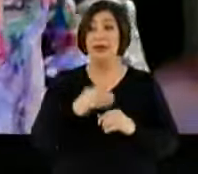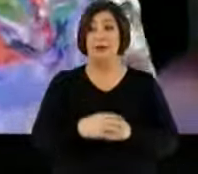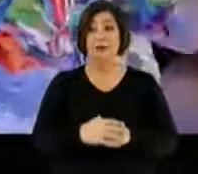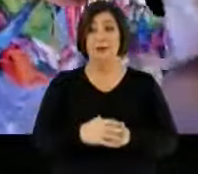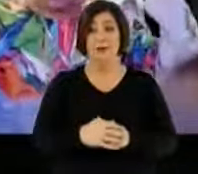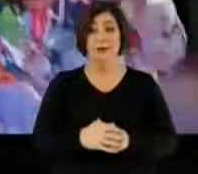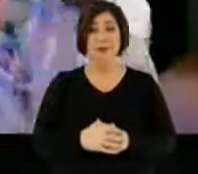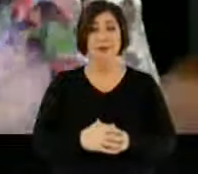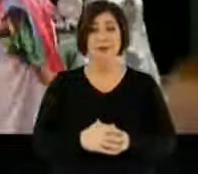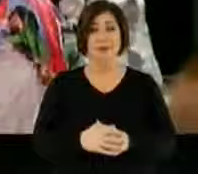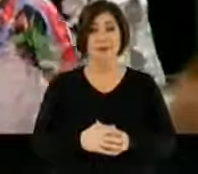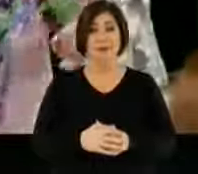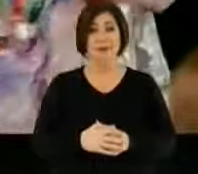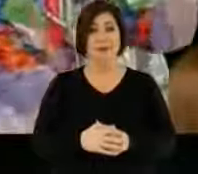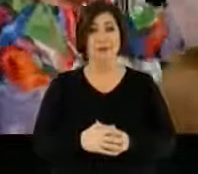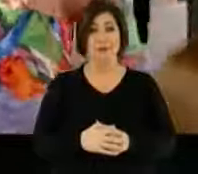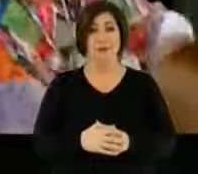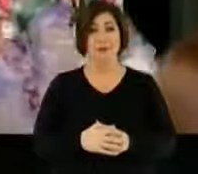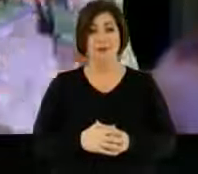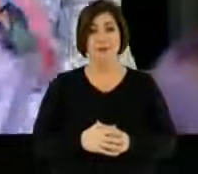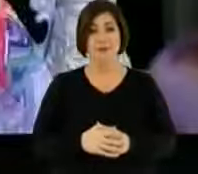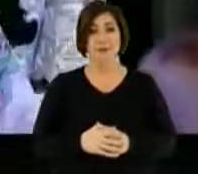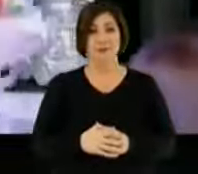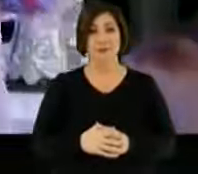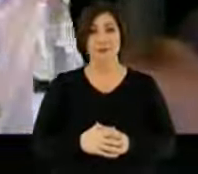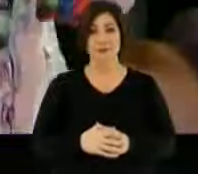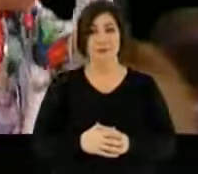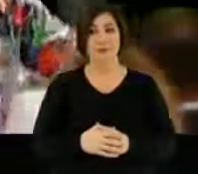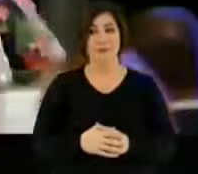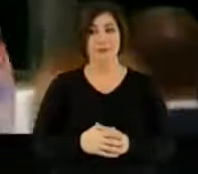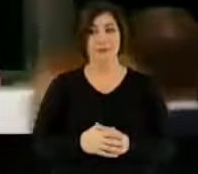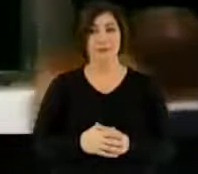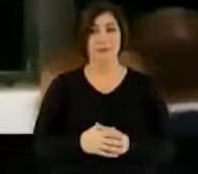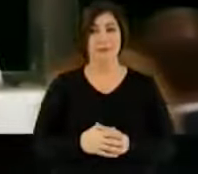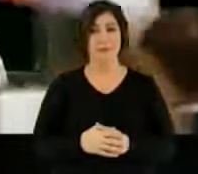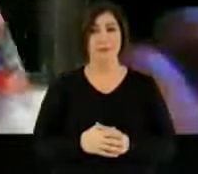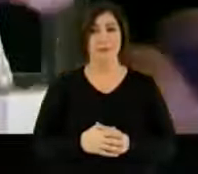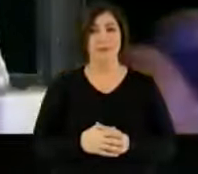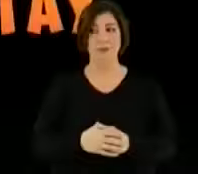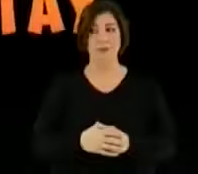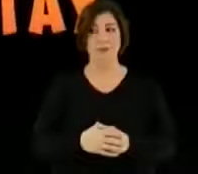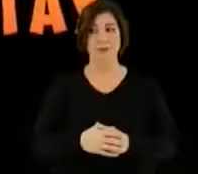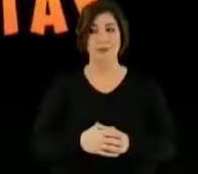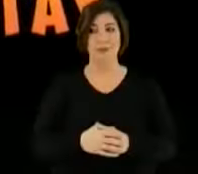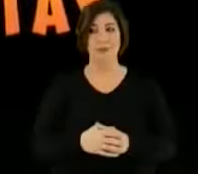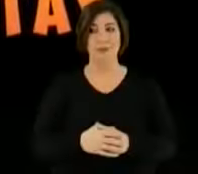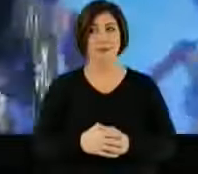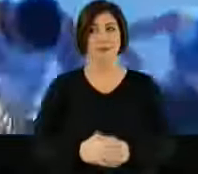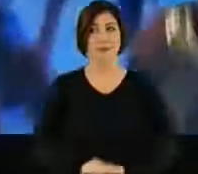Derintin, au, derintin, au, derintin, au, derintin. Gandhi show.